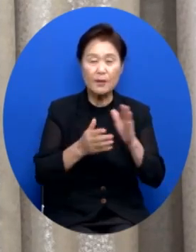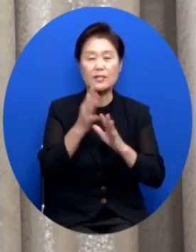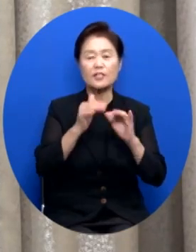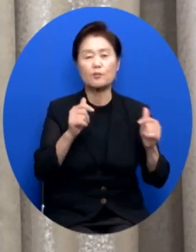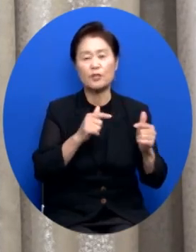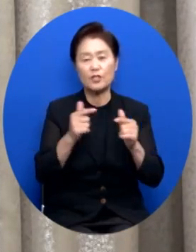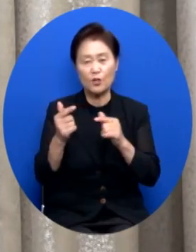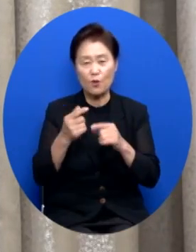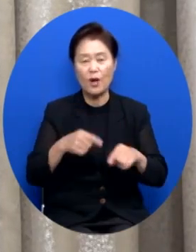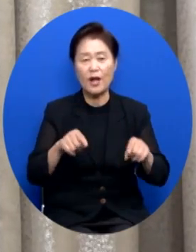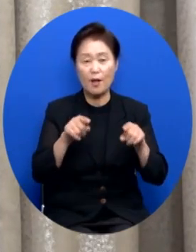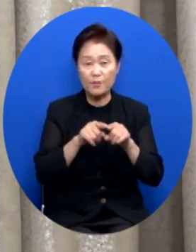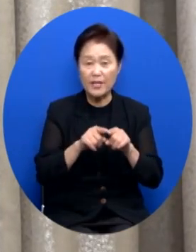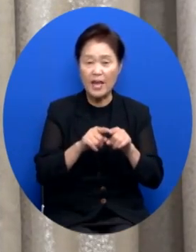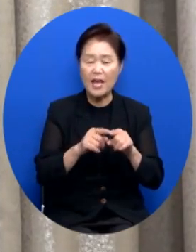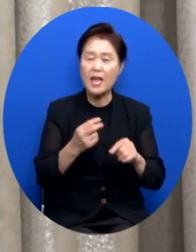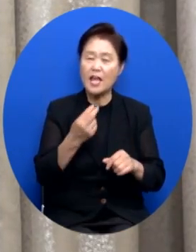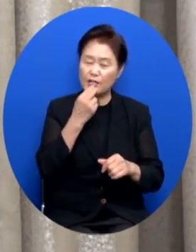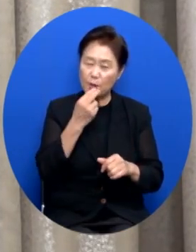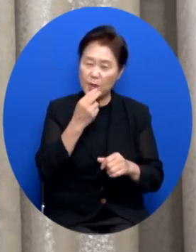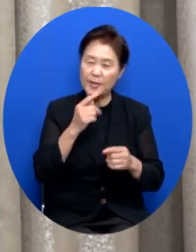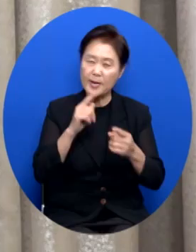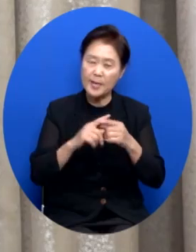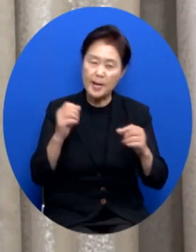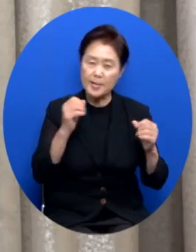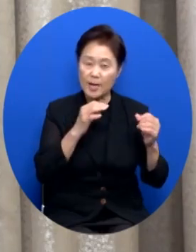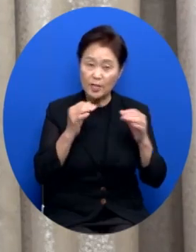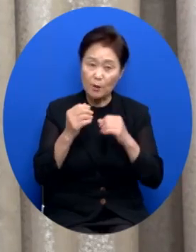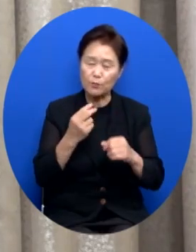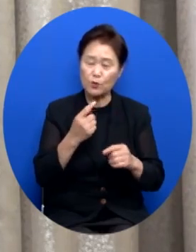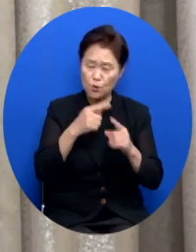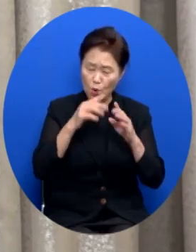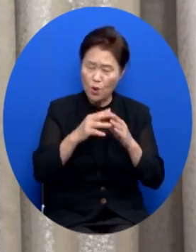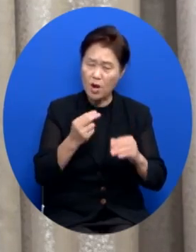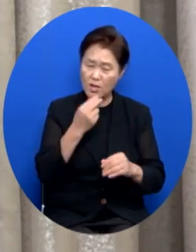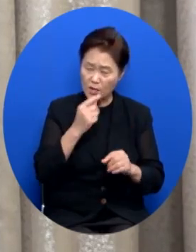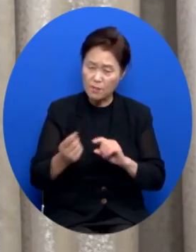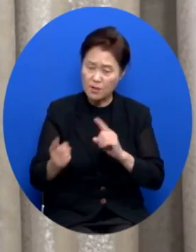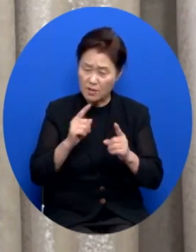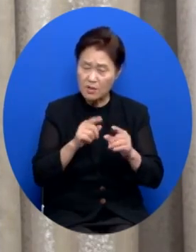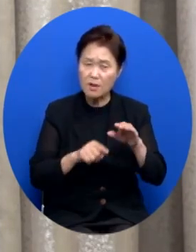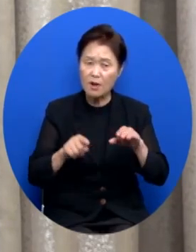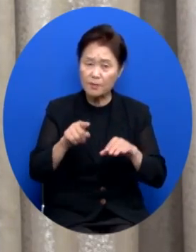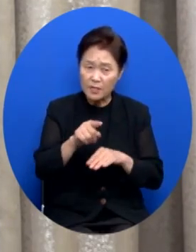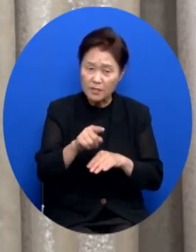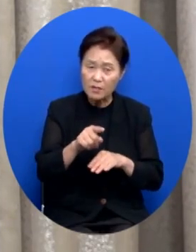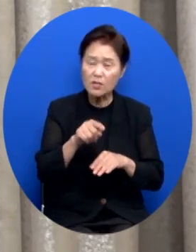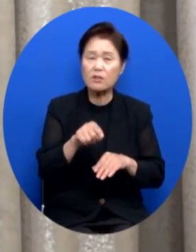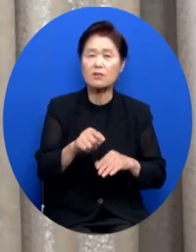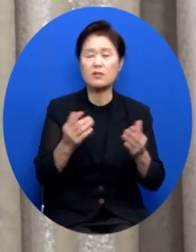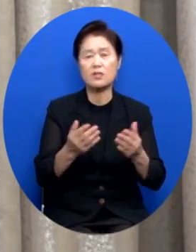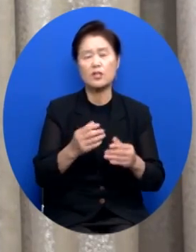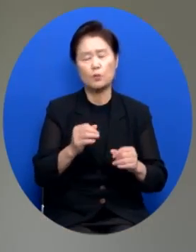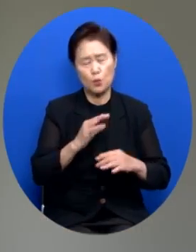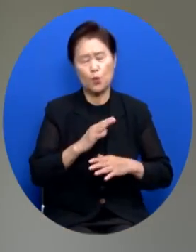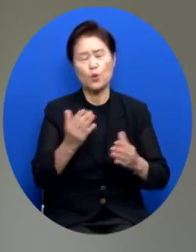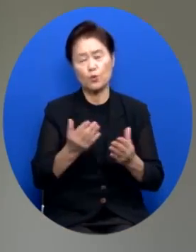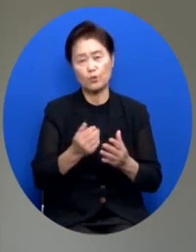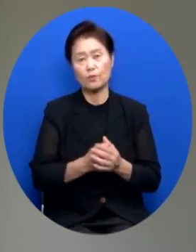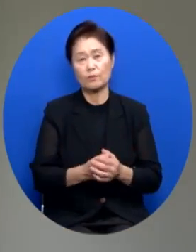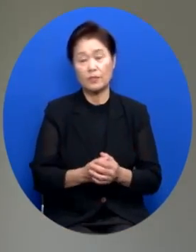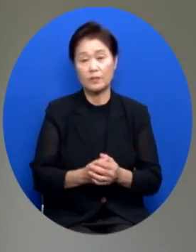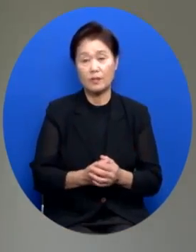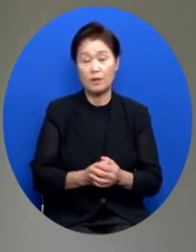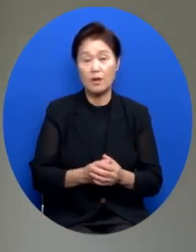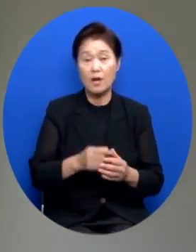거 너무나도 귀한 기회고요. 교회가 생명 살리는 일에 앞장서는구나라는 정말 놀라운 일이라고 좀 봅니다.